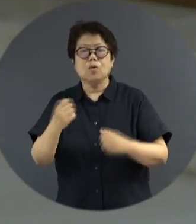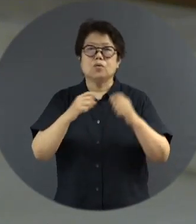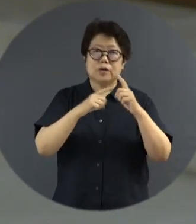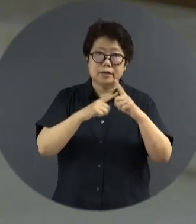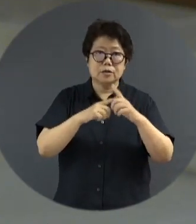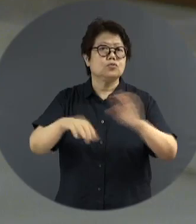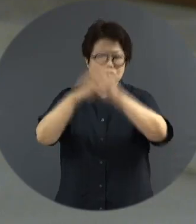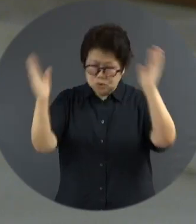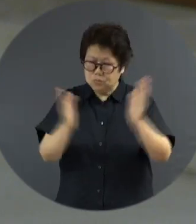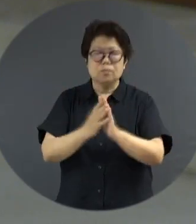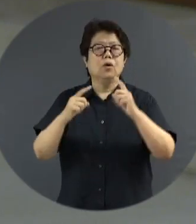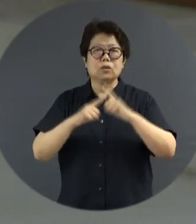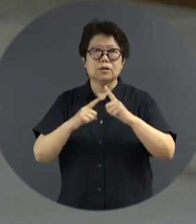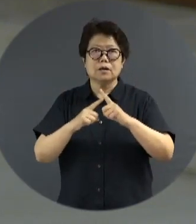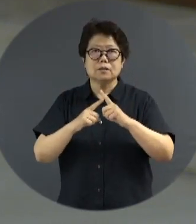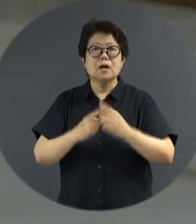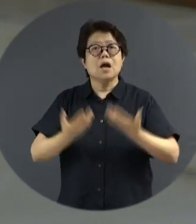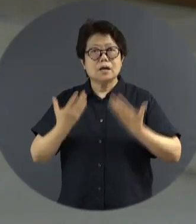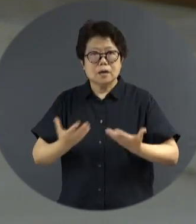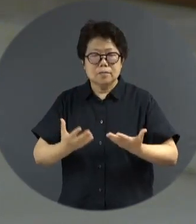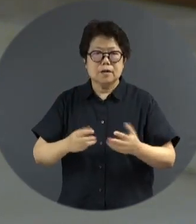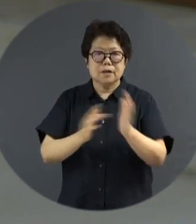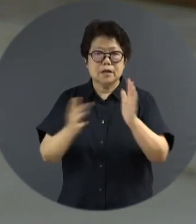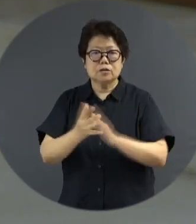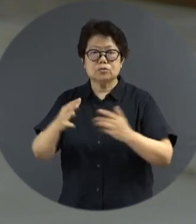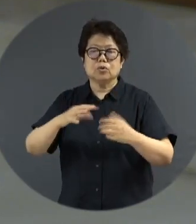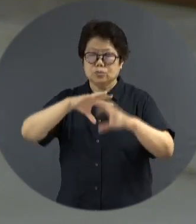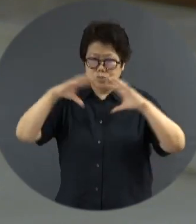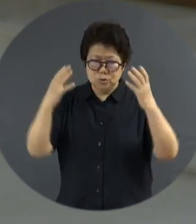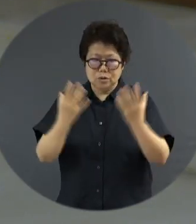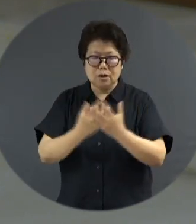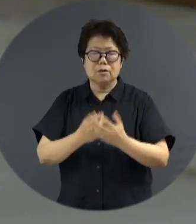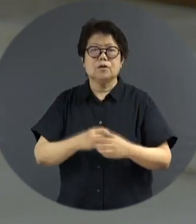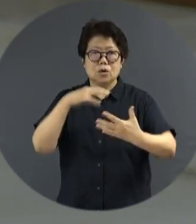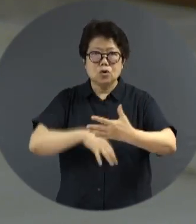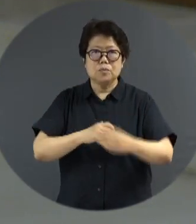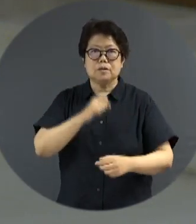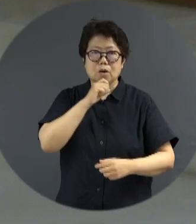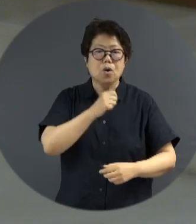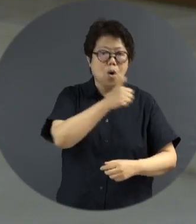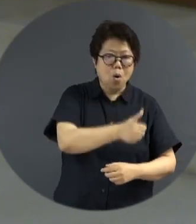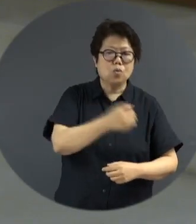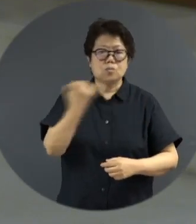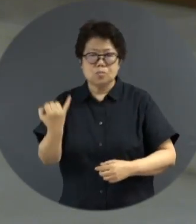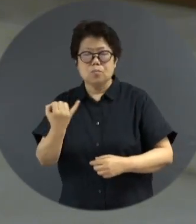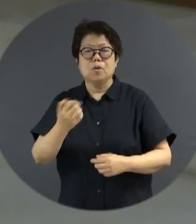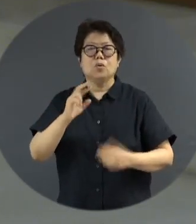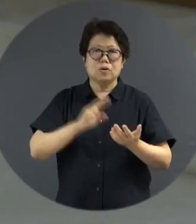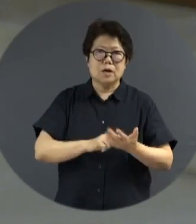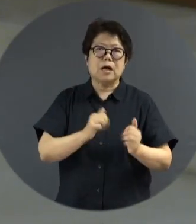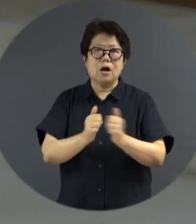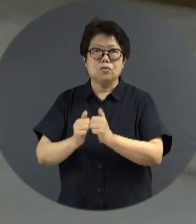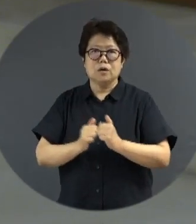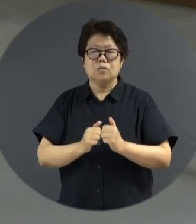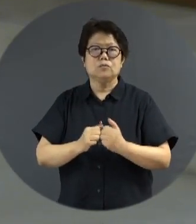人。今天在基督徒团体当中，有好的和圣善的交友，也都有邪恶的和罪